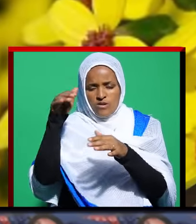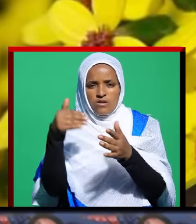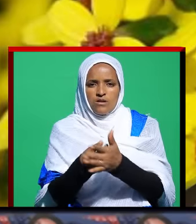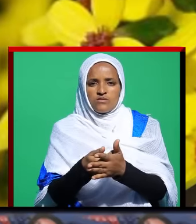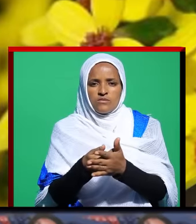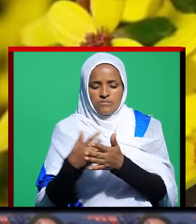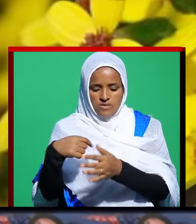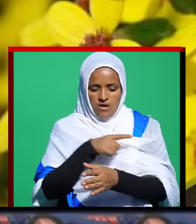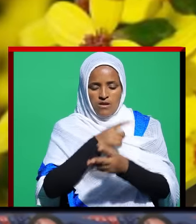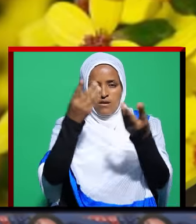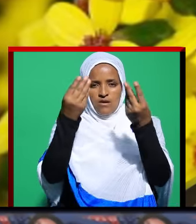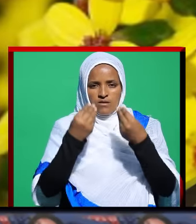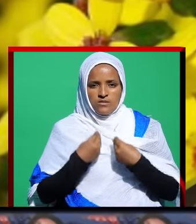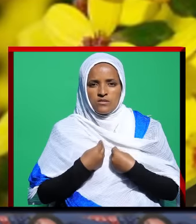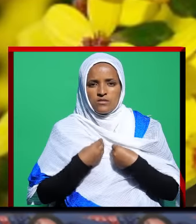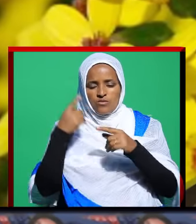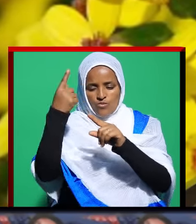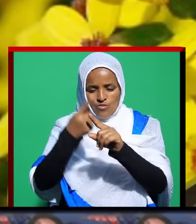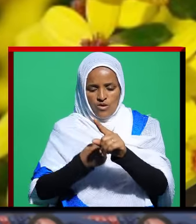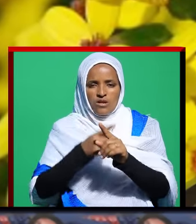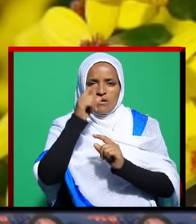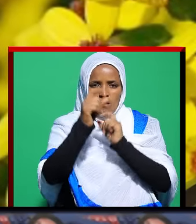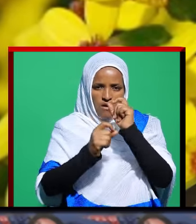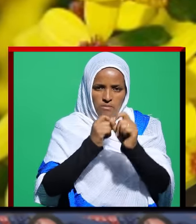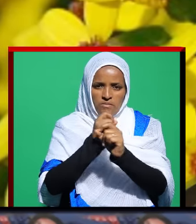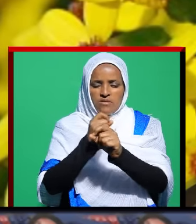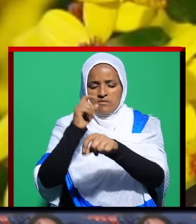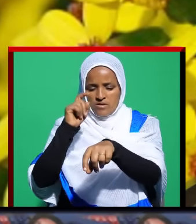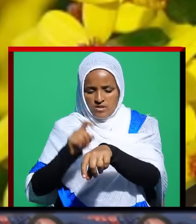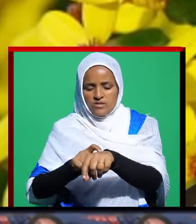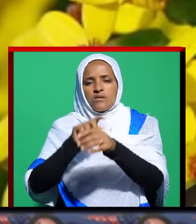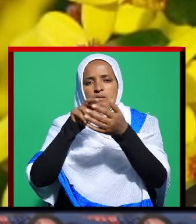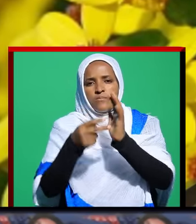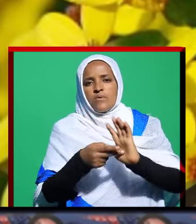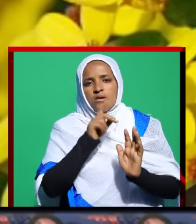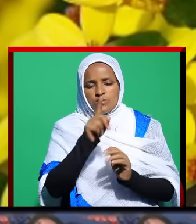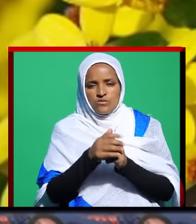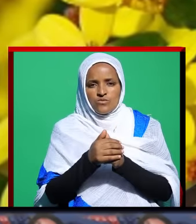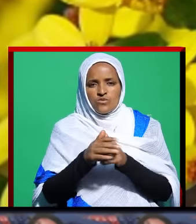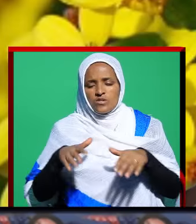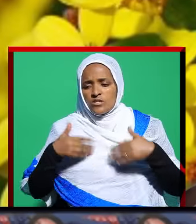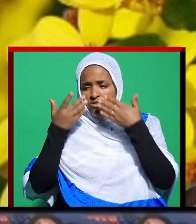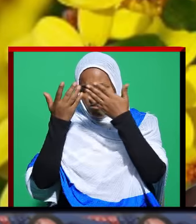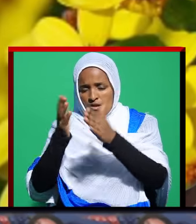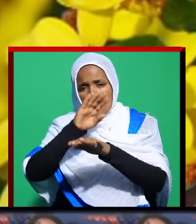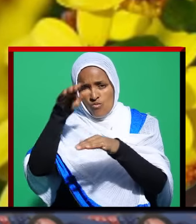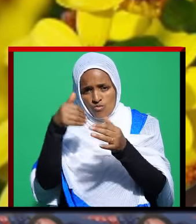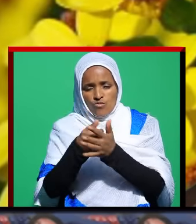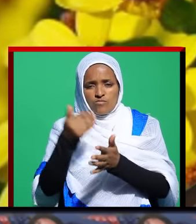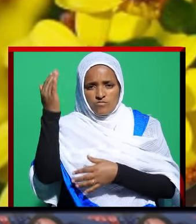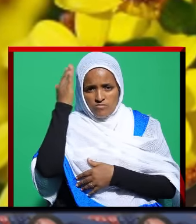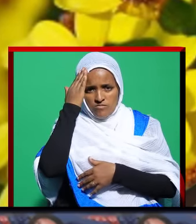ሁላችንም የተሰጠን ወራት፣ ዓመታት፣ ጊዜ ማለታችን ነው። ንስሐ ሁላችንም